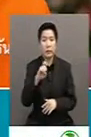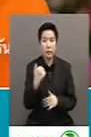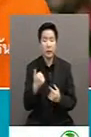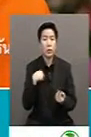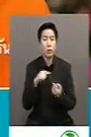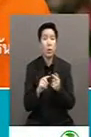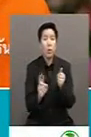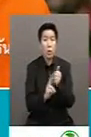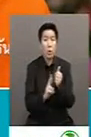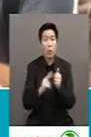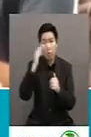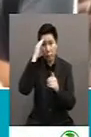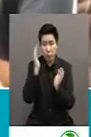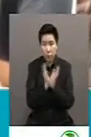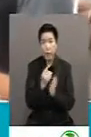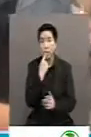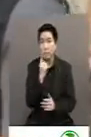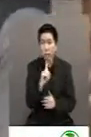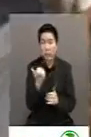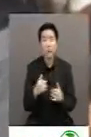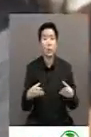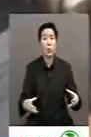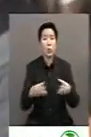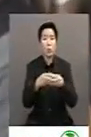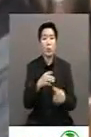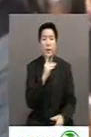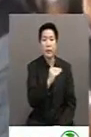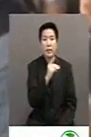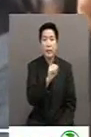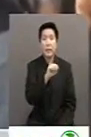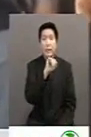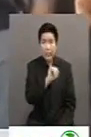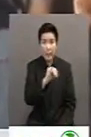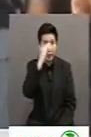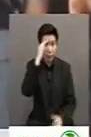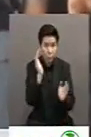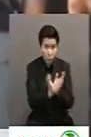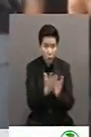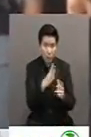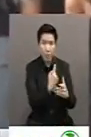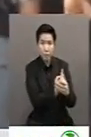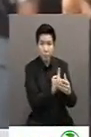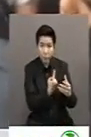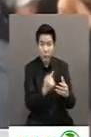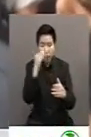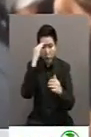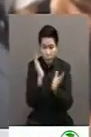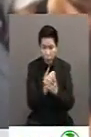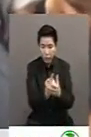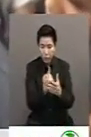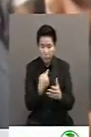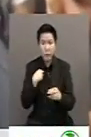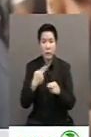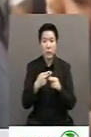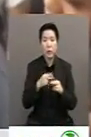การตำรวจภูธรภาค1นะครับบอกว่าตัวแทนจากกรมสอบสวนคดีพิเศษหรือว่า DSI พร้อมด้วยตัวแทนของตำรวจนำโดยพลตำ